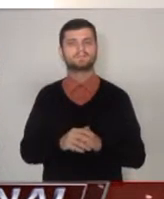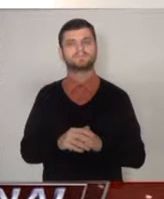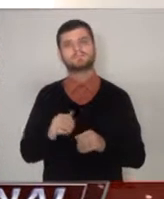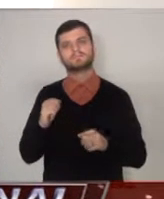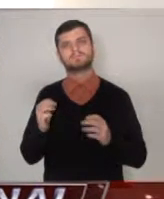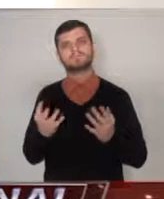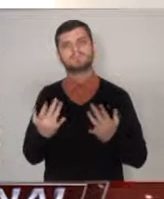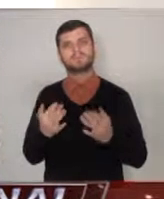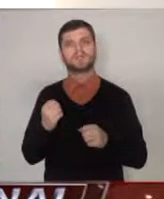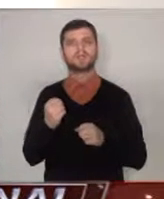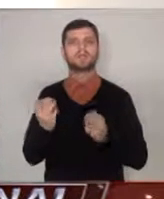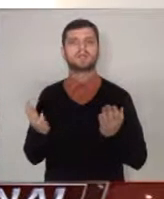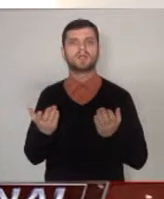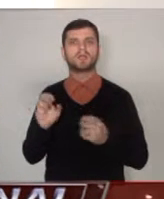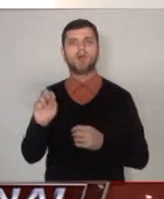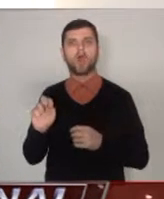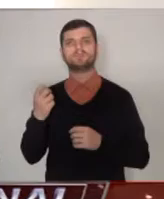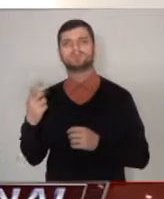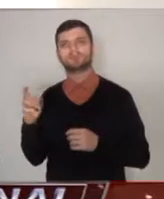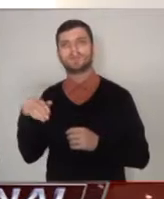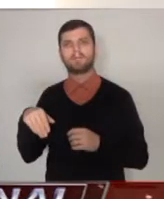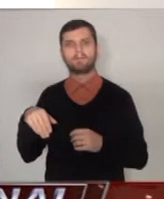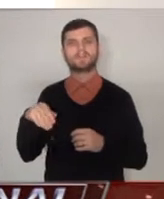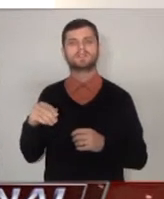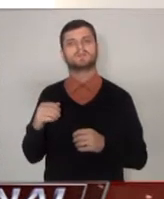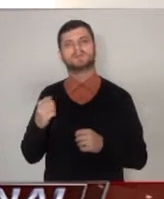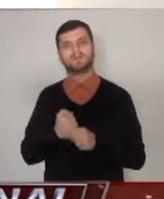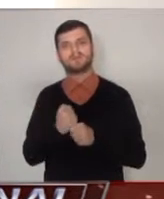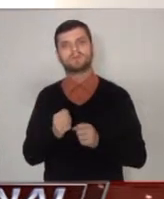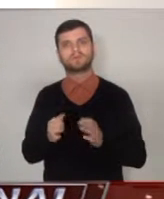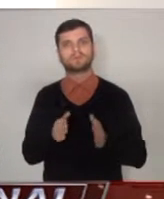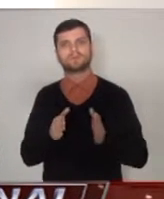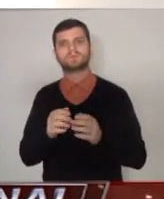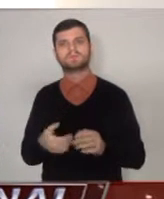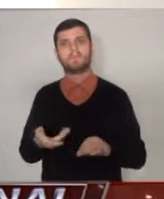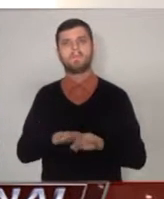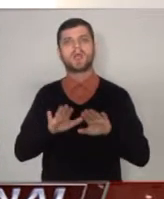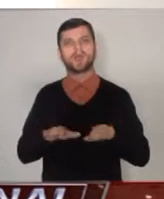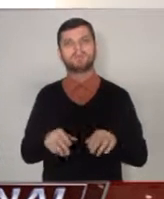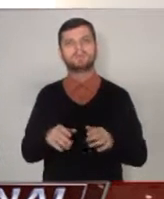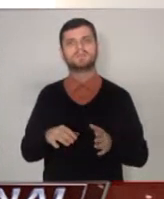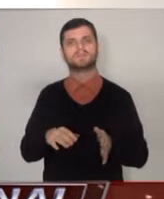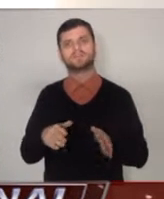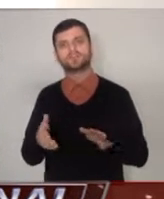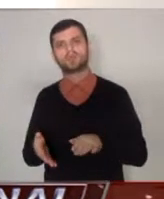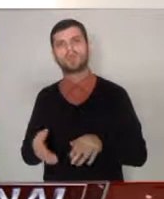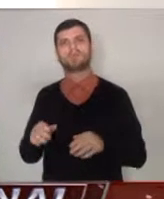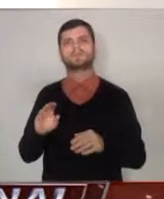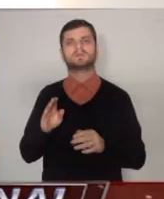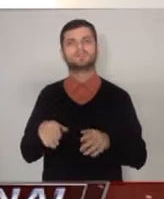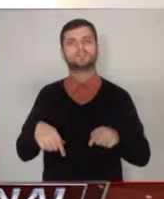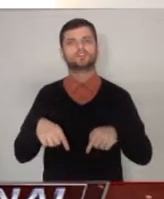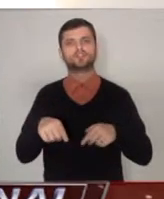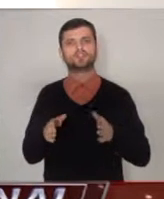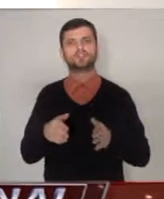de 800, cam 800 de metri mai avem și la Capul Coastei, dar avem de turnat atât statul 1 cât și statul 2, plus